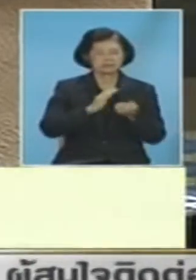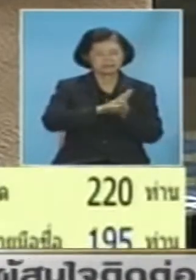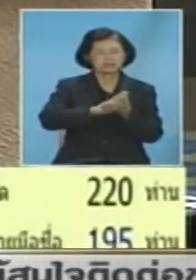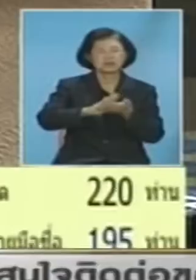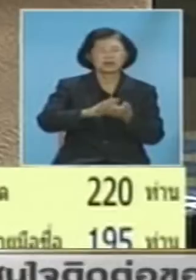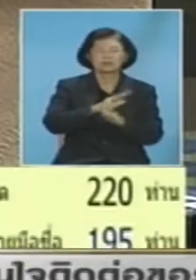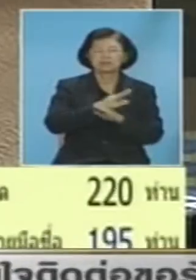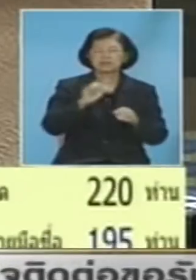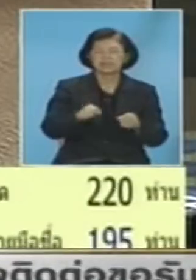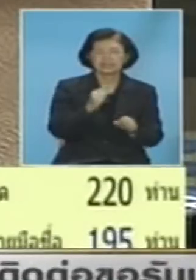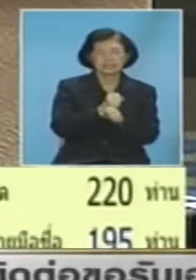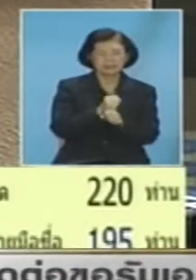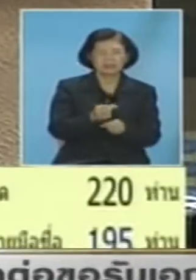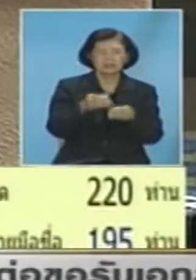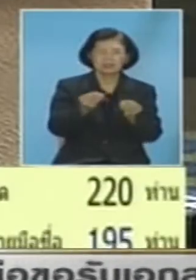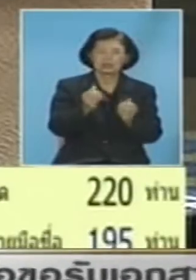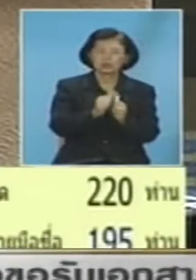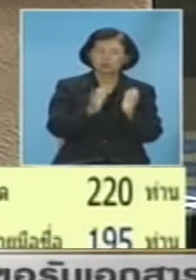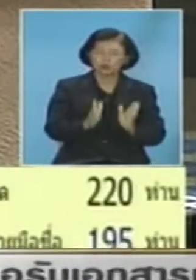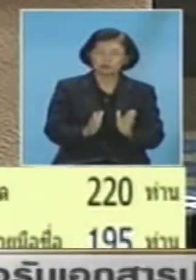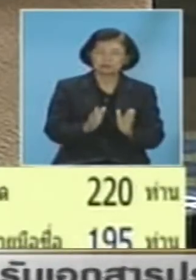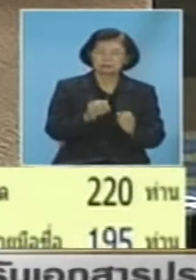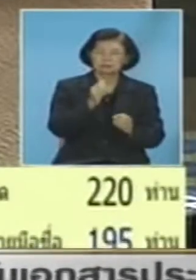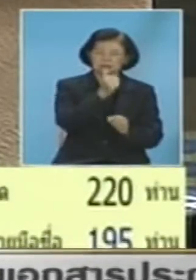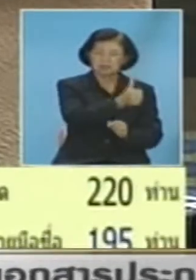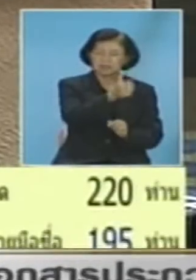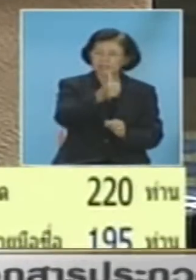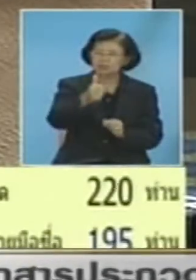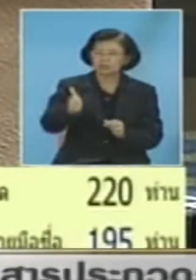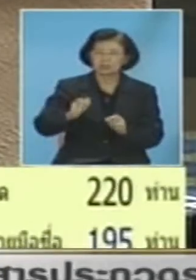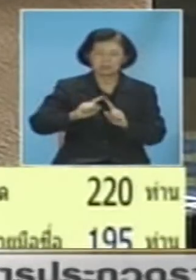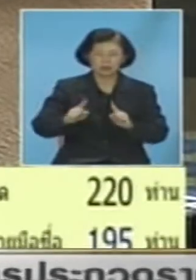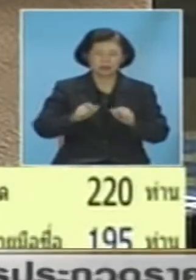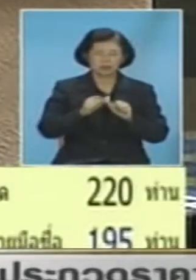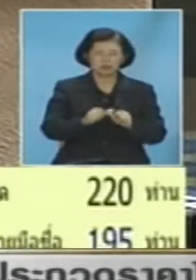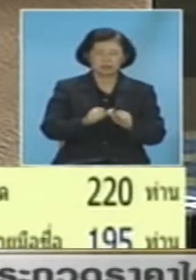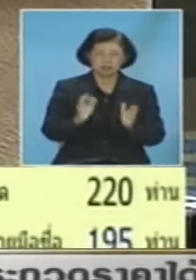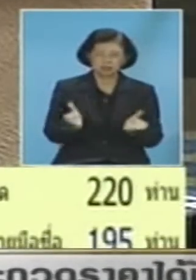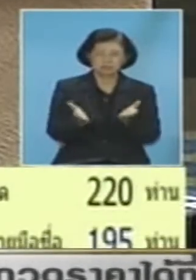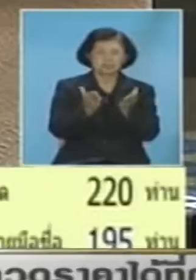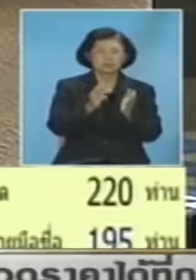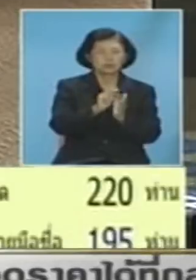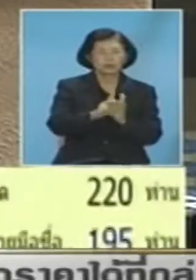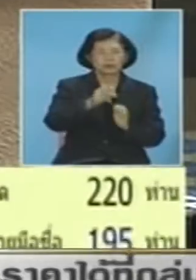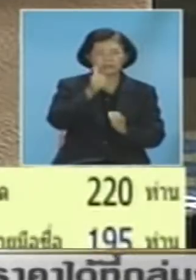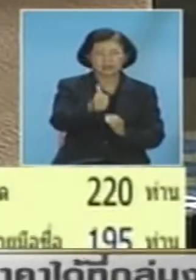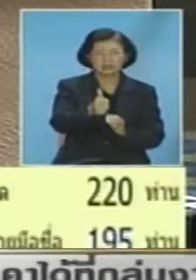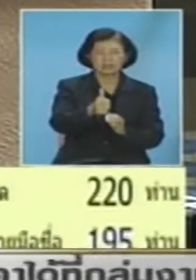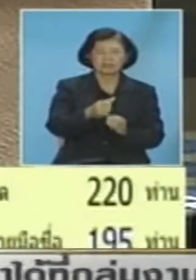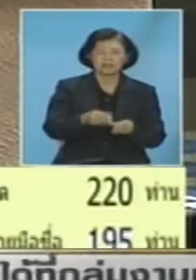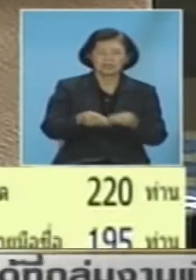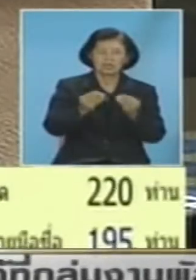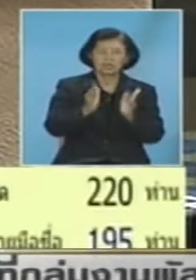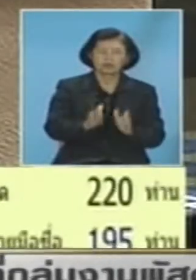จึงไม่ใช่การทำให้ทุกคนเป็นคนดีหากแต่อยู่ที่การส่งเสริมความดีให้คน